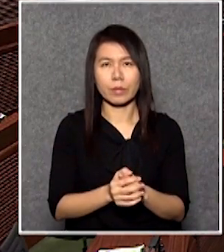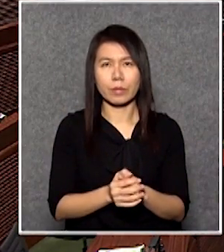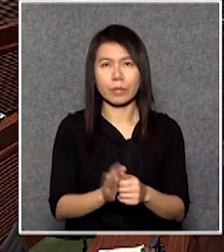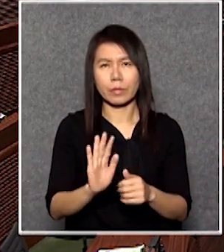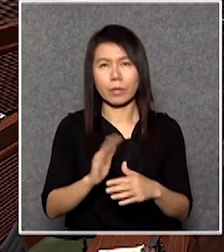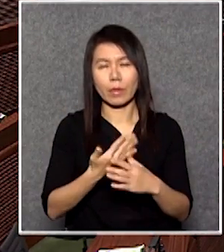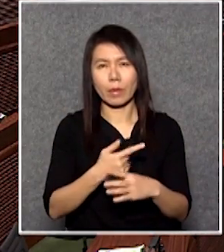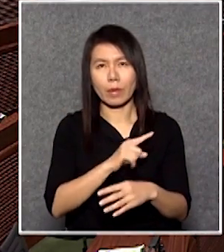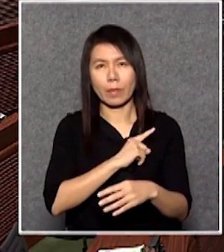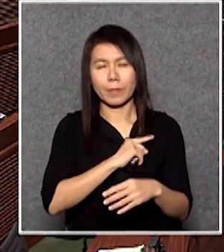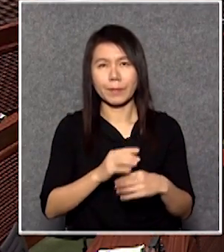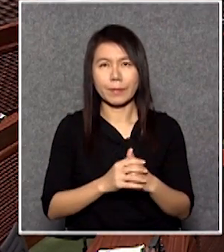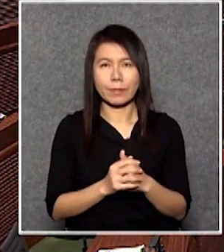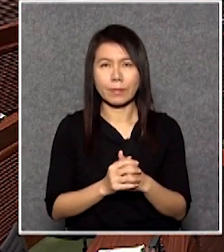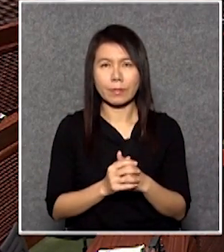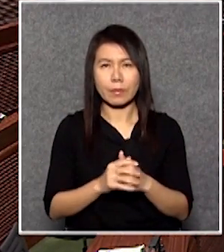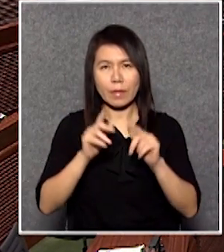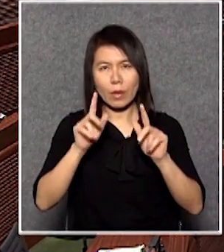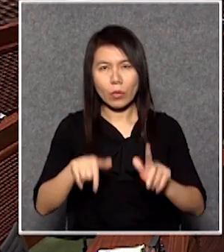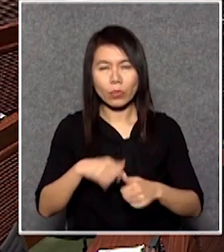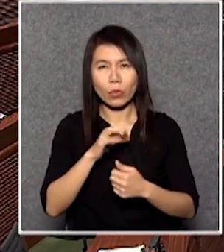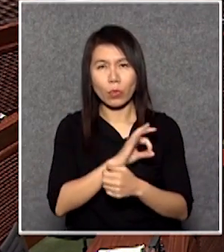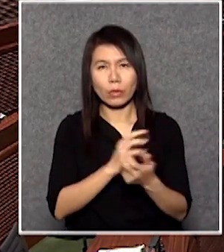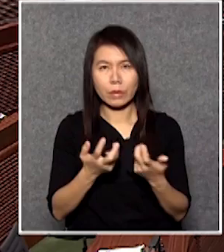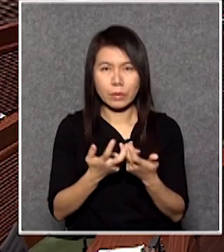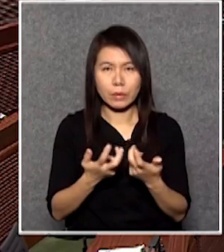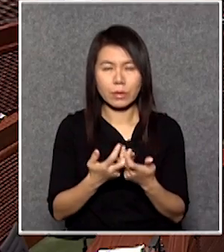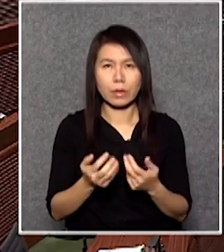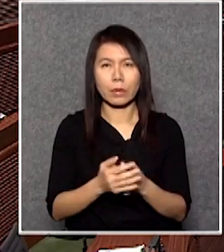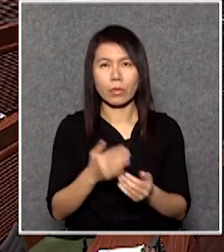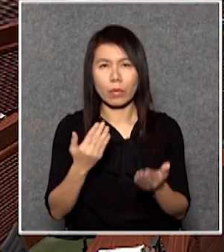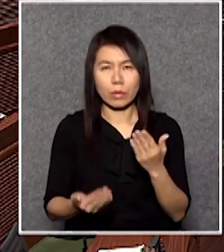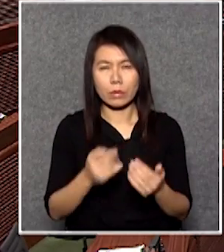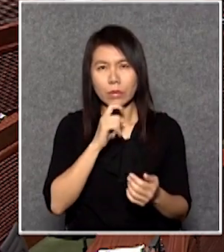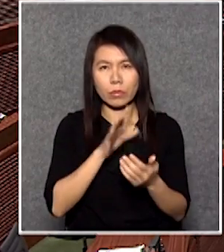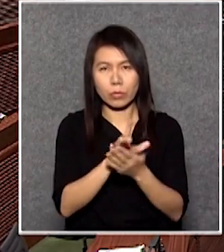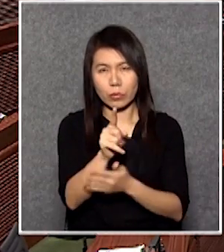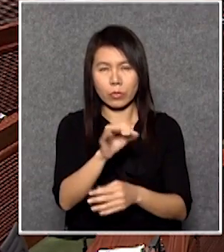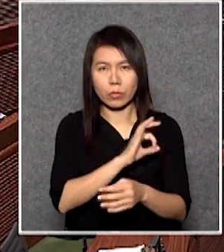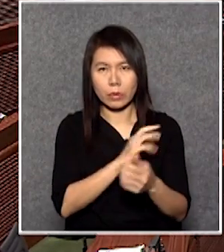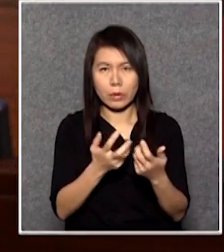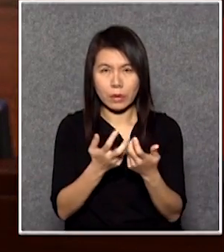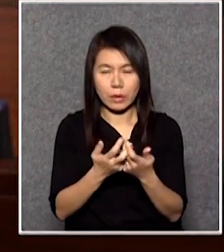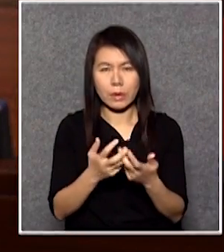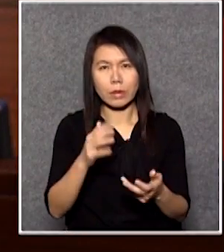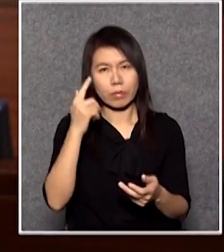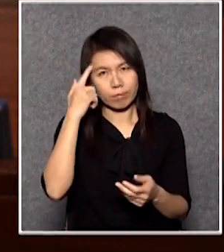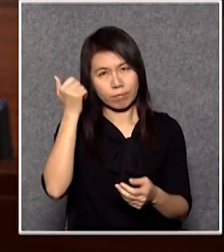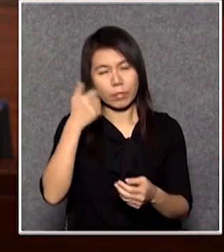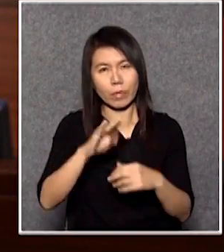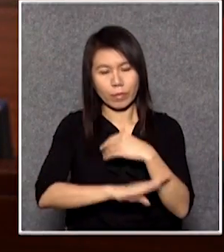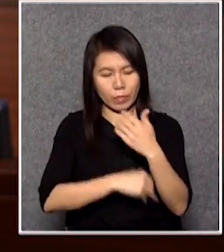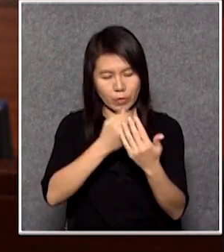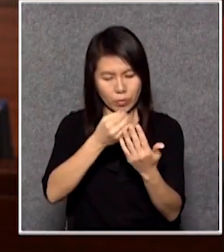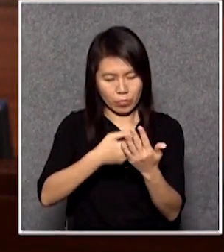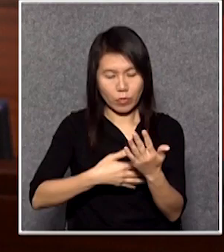是很熟習這個會計或者是有這個專業的會計知識或者是法律上的知識，而